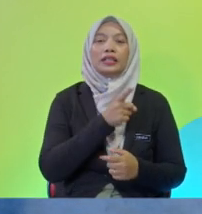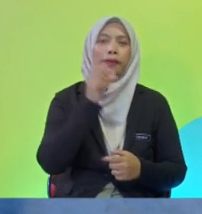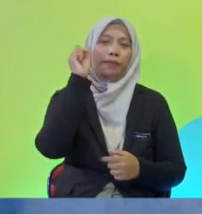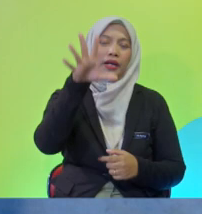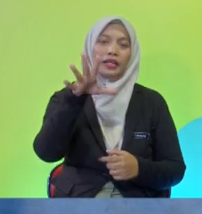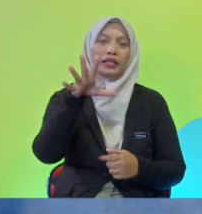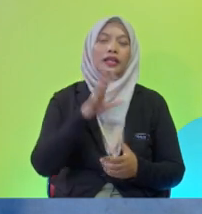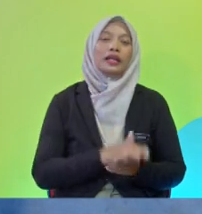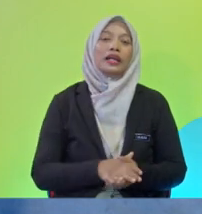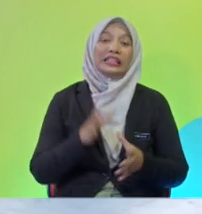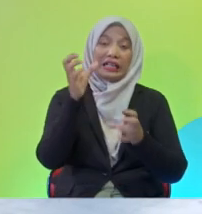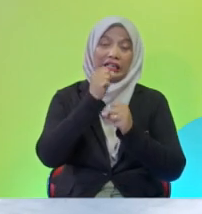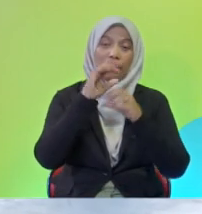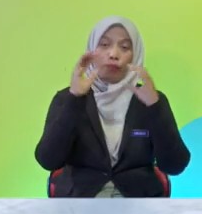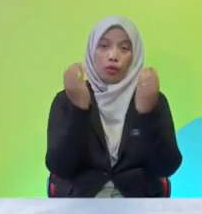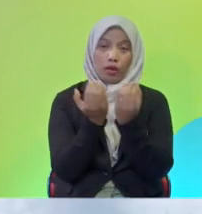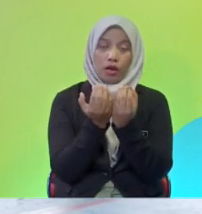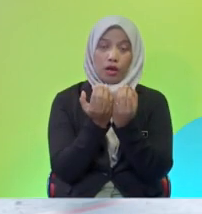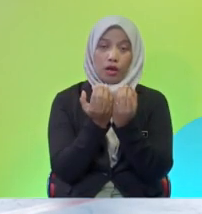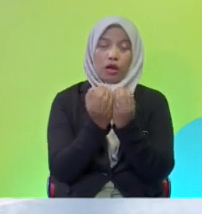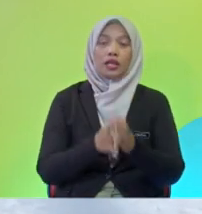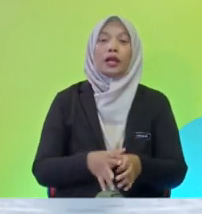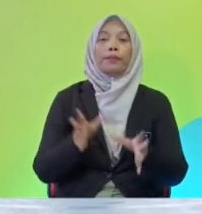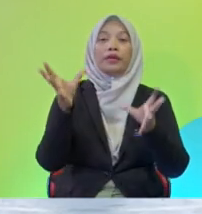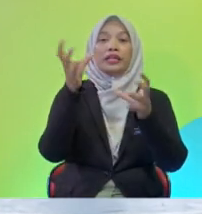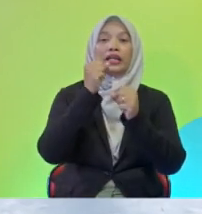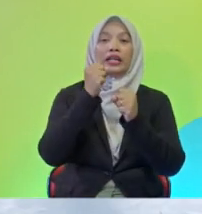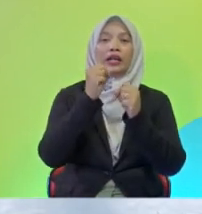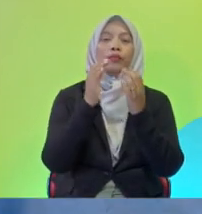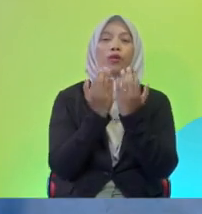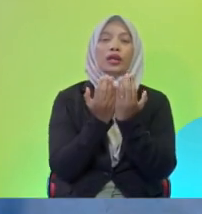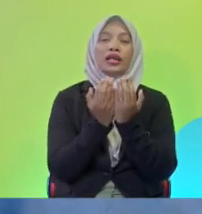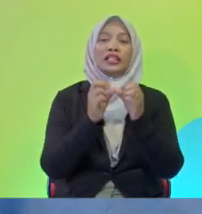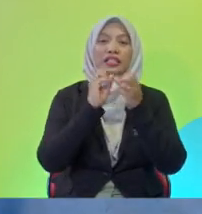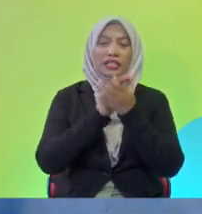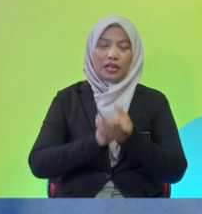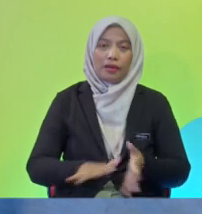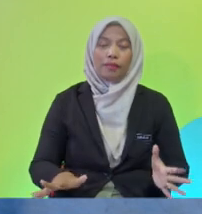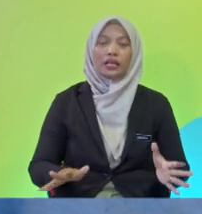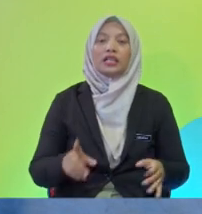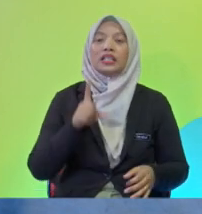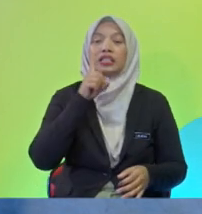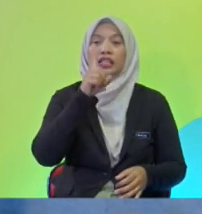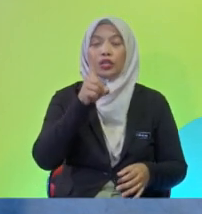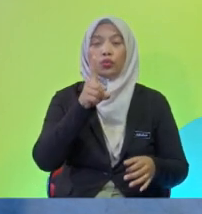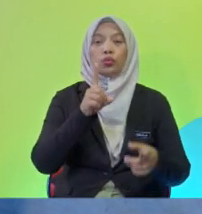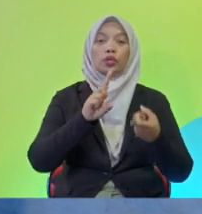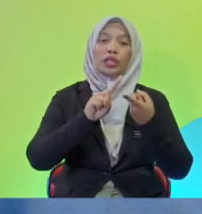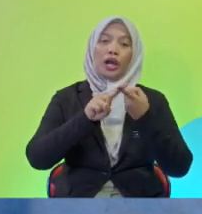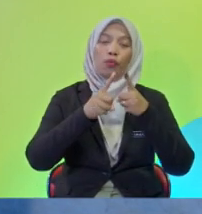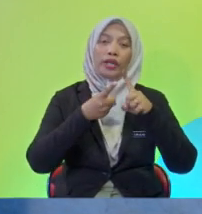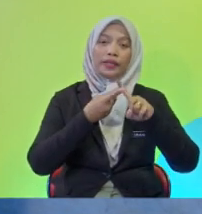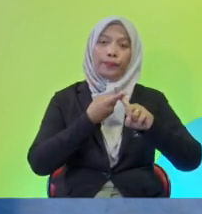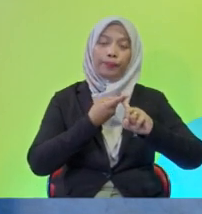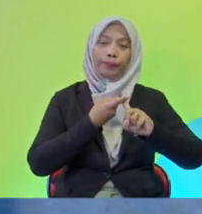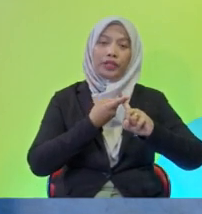pada orang yang menangkap bola, kita mati. Yang menangkap bola itu pula, dia dapat menyelamatkan satu nyawa. Misallah kata Aiman, okay.